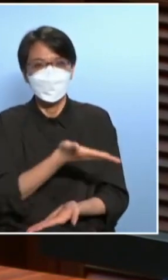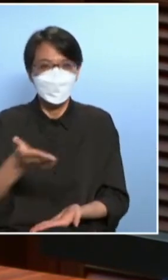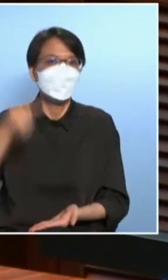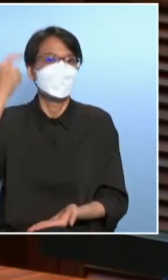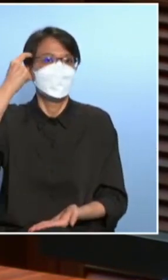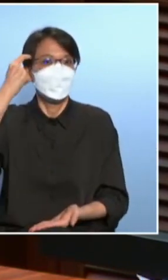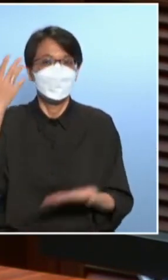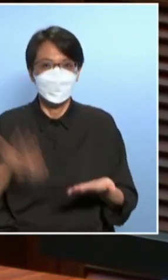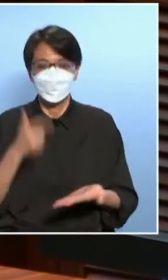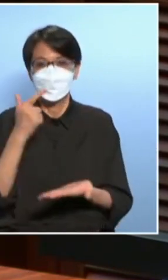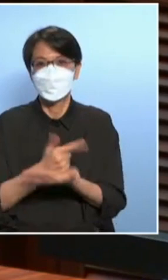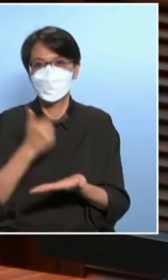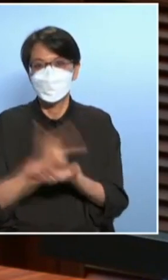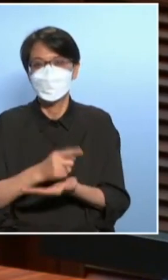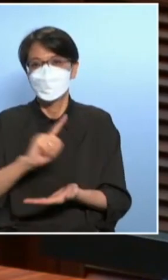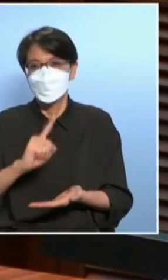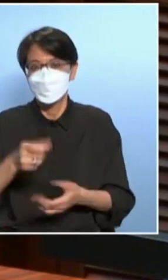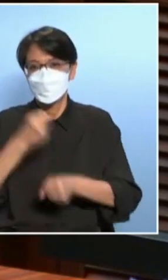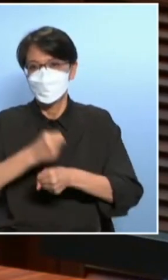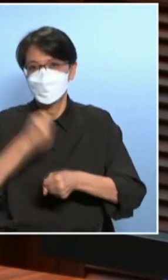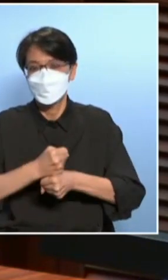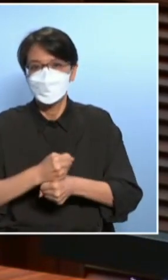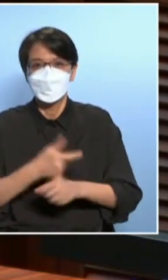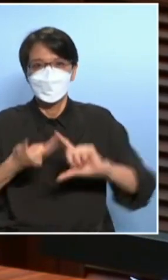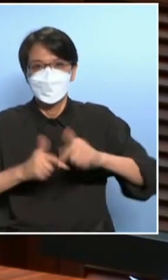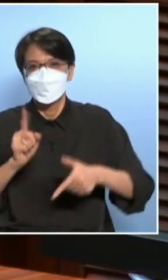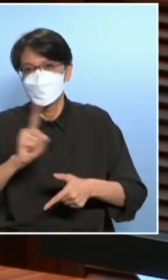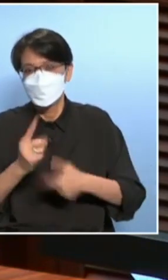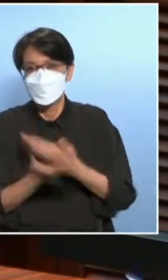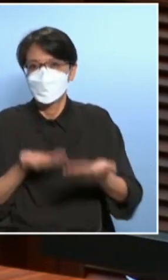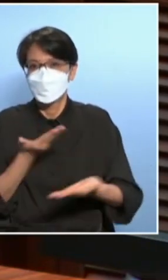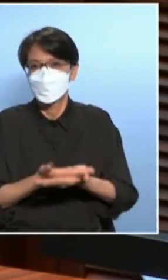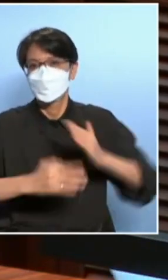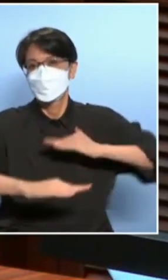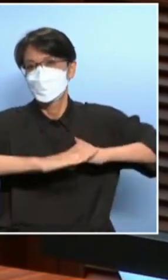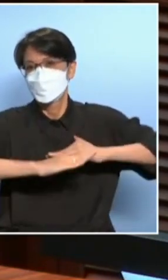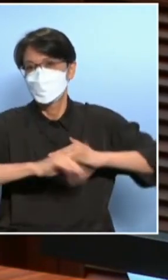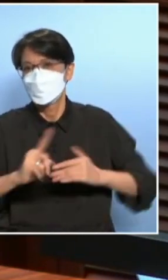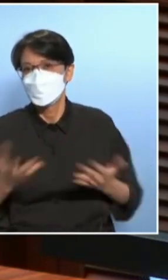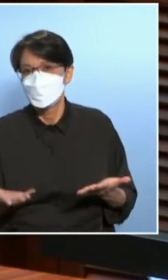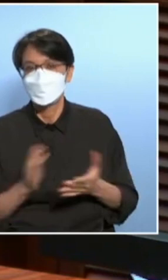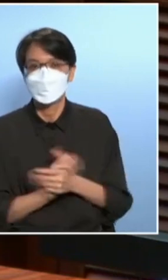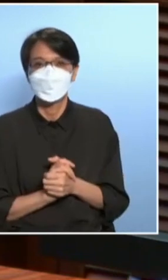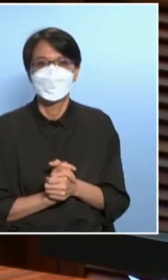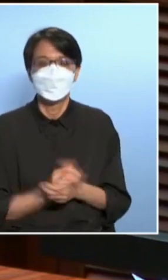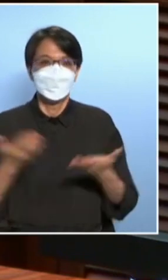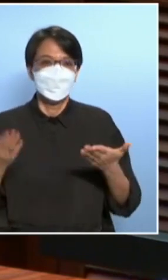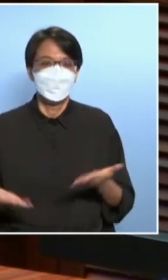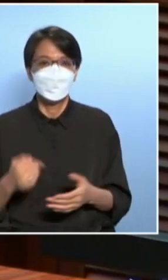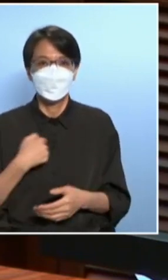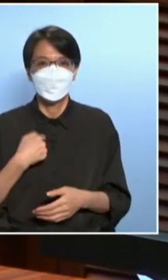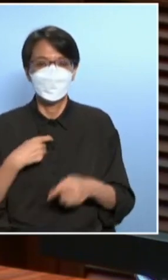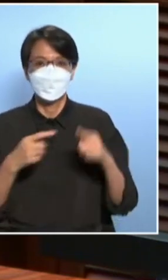啦。有一個關鍵就係嗰個點樣做到呢樣嘢，即係點樣有辦法做到呢樣嘢啦。咁咧就大家都即係我而家都係講緊，我